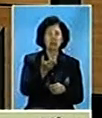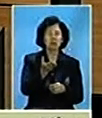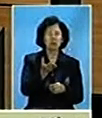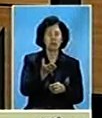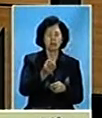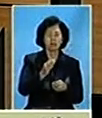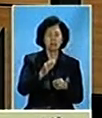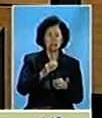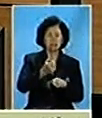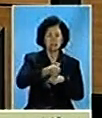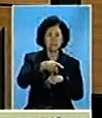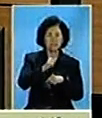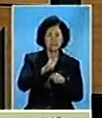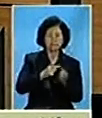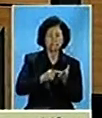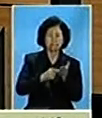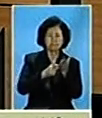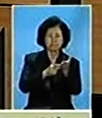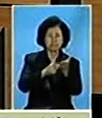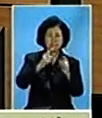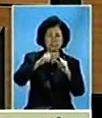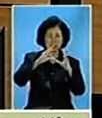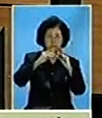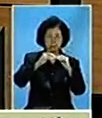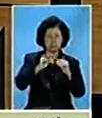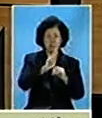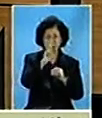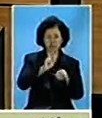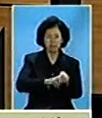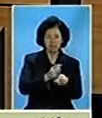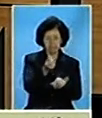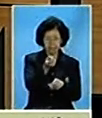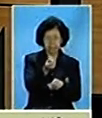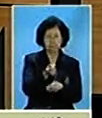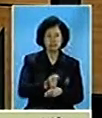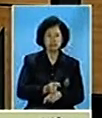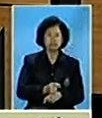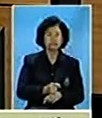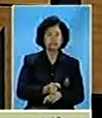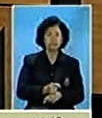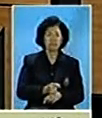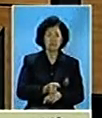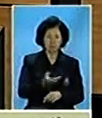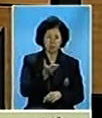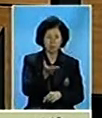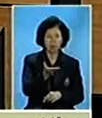านประธานนะครับนำเรียนต่อที่ประชุมใช้เวลานิดหนึ่งนะครับแห่งนี้ว่าผมจะขออนุญ